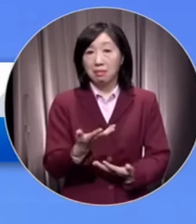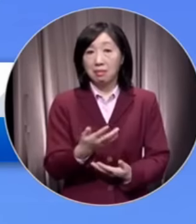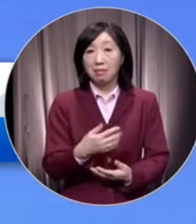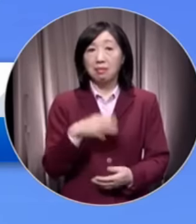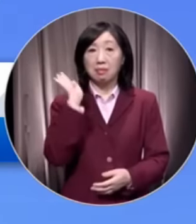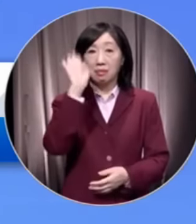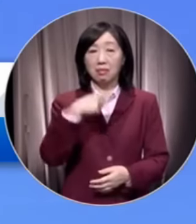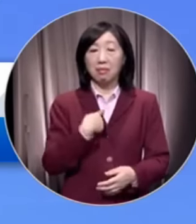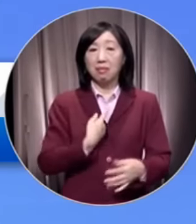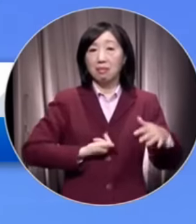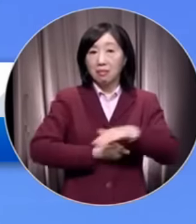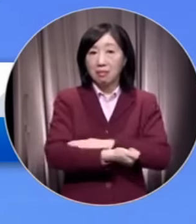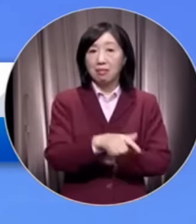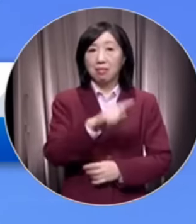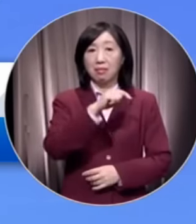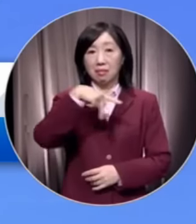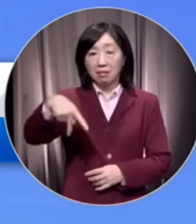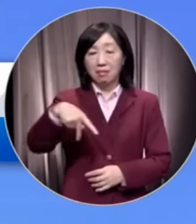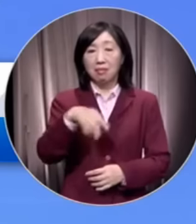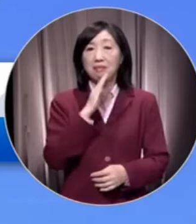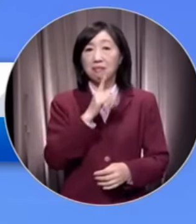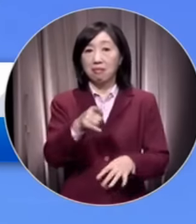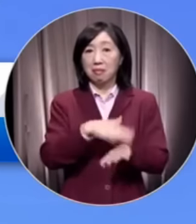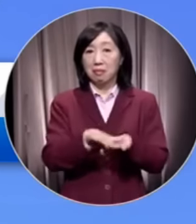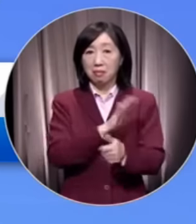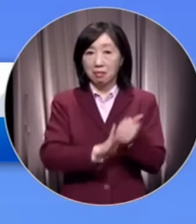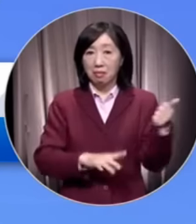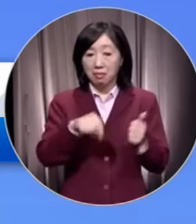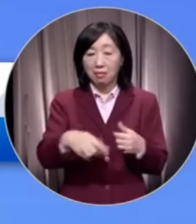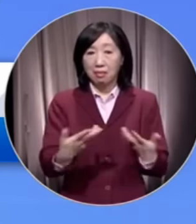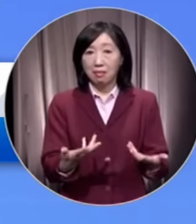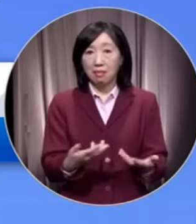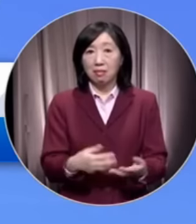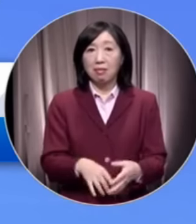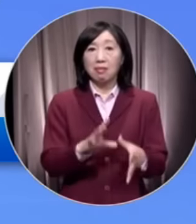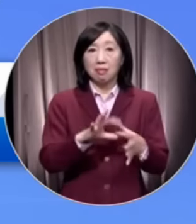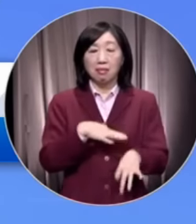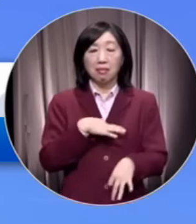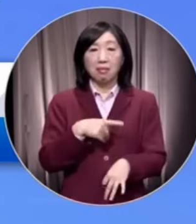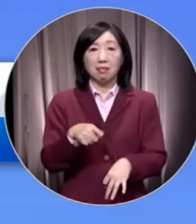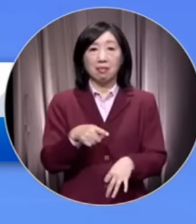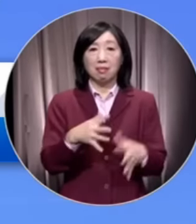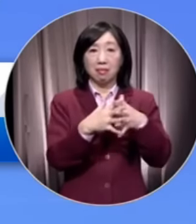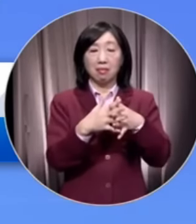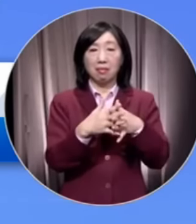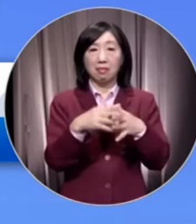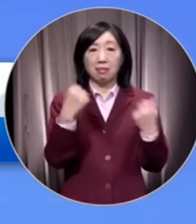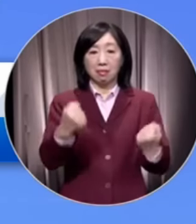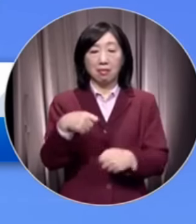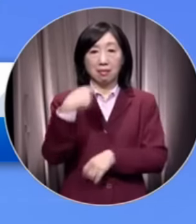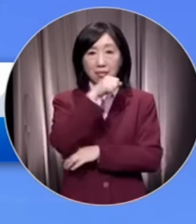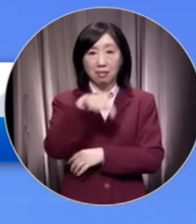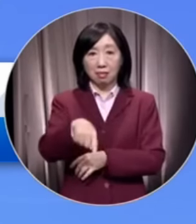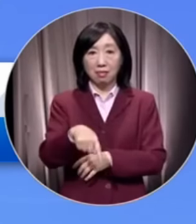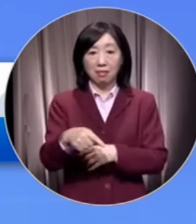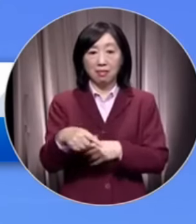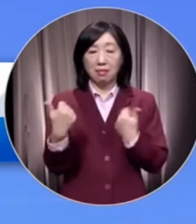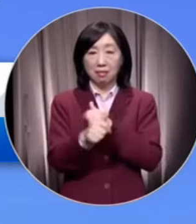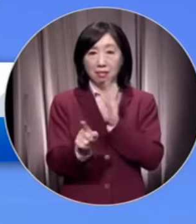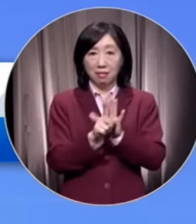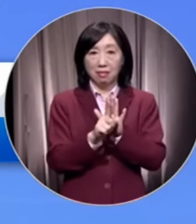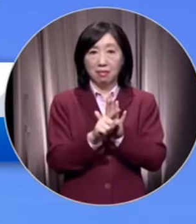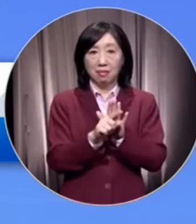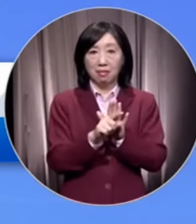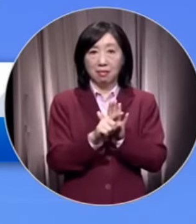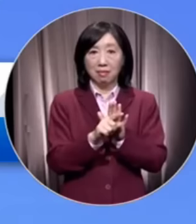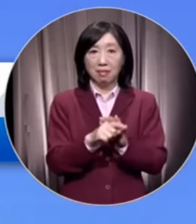TPP 里面会有一些影响？我必须要引用美国驻台协会的我们的代表，他